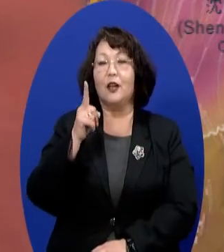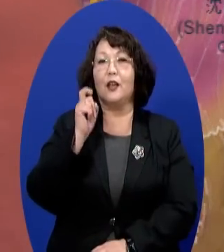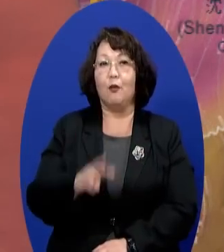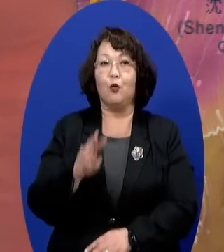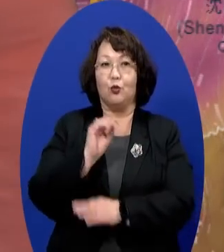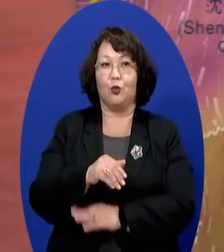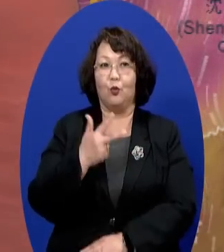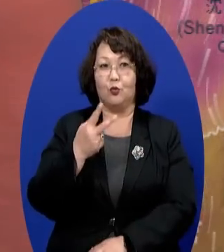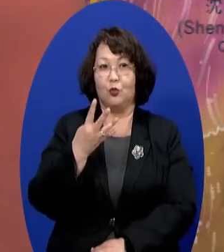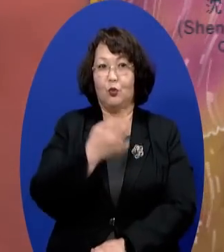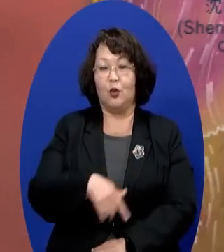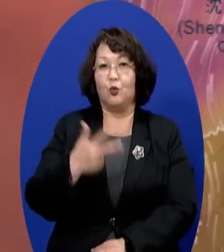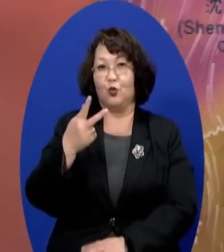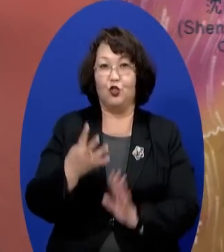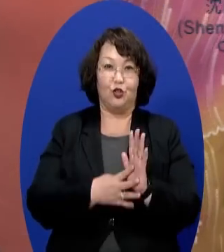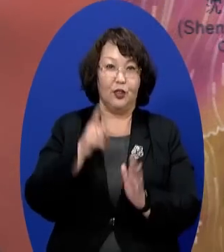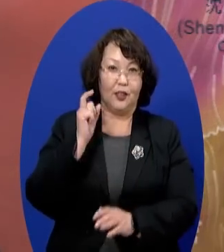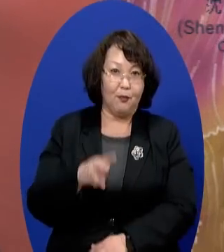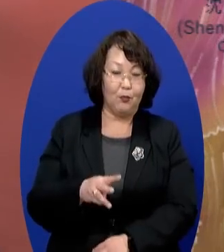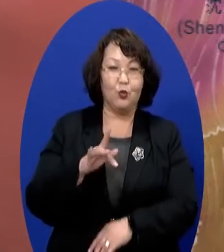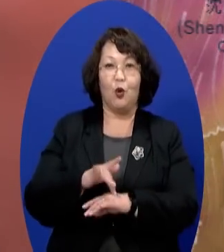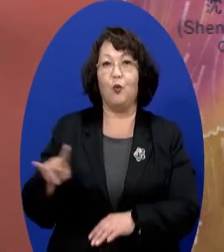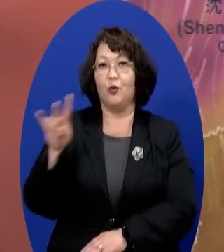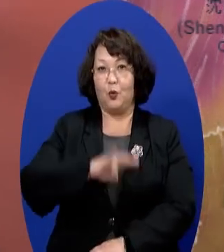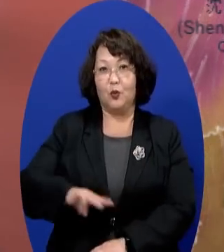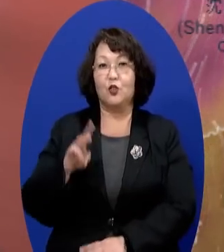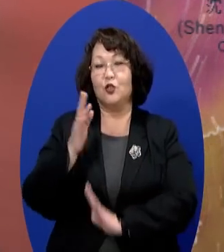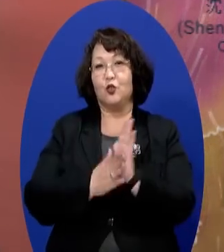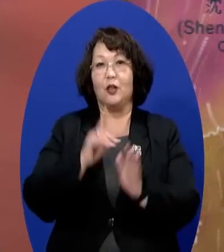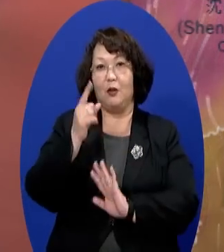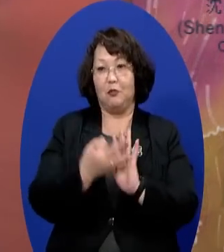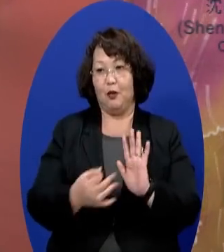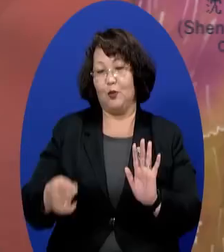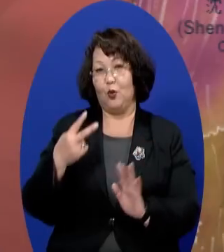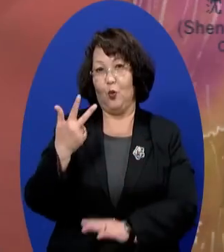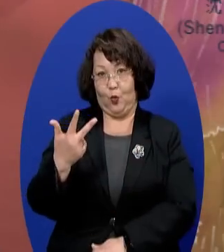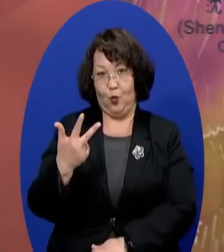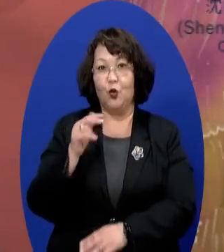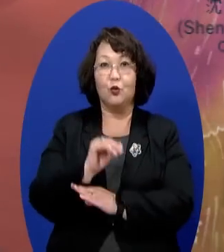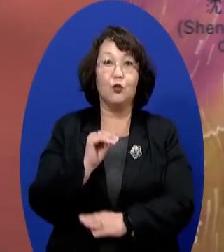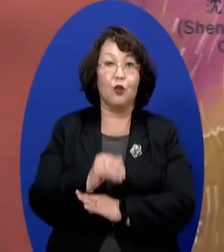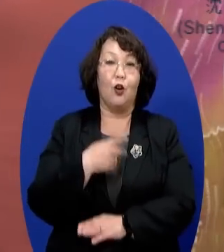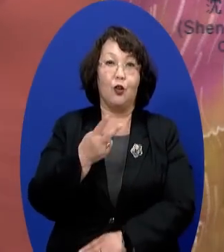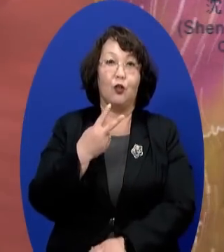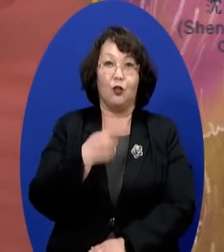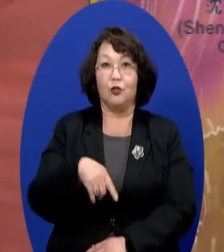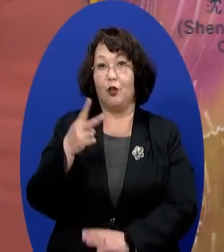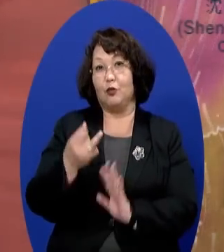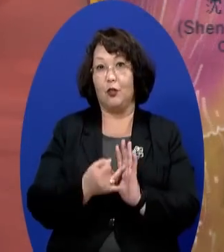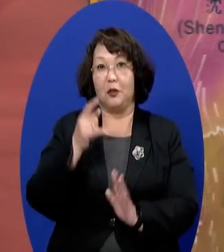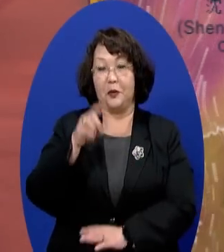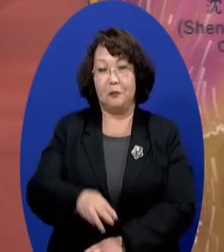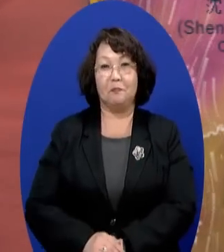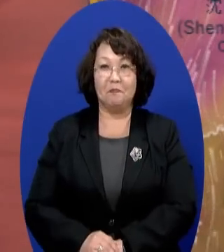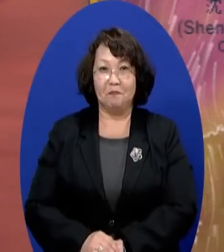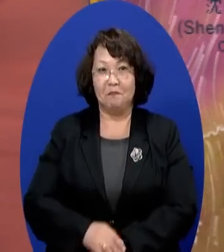өдөрт 34-39 градус дулаан байна. Харин Төвийн аймгуудын нутгуудад Шүндөө 18-23 градус дулаан, өдөрт 22-27 градус дулаан